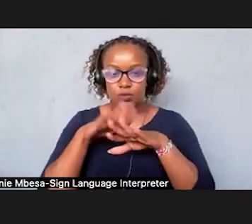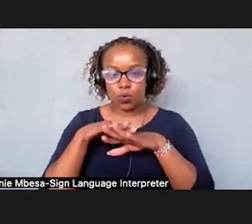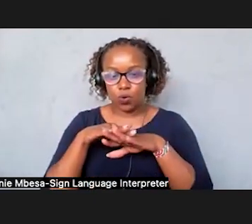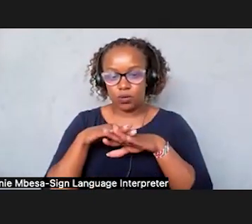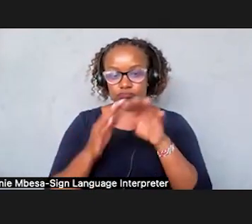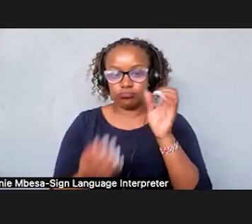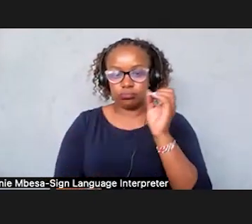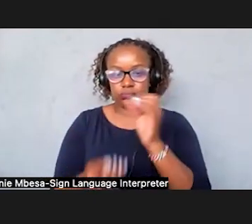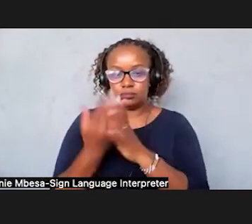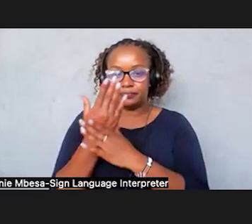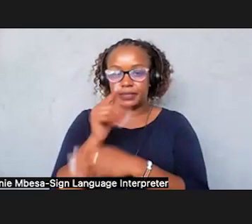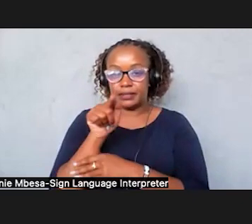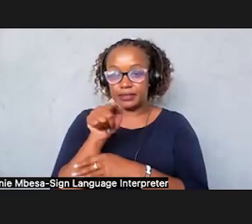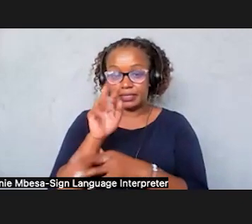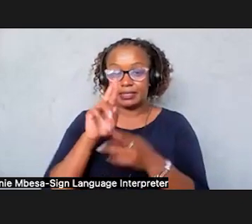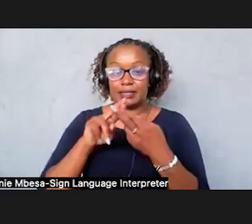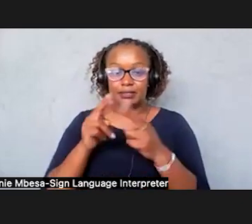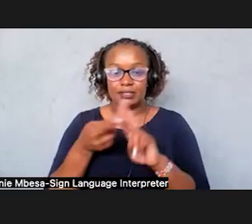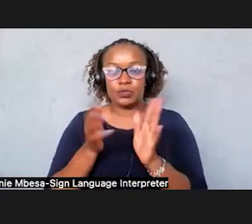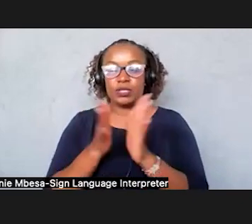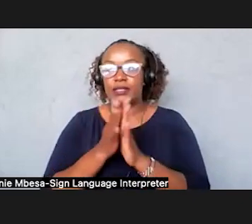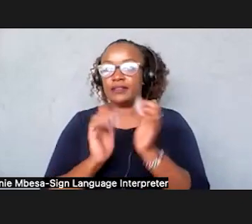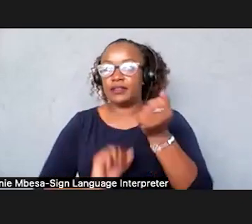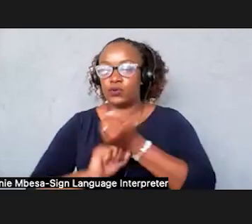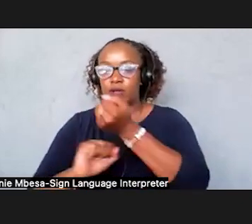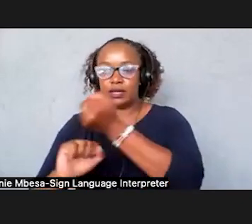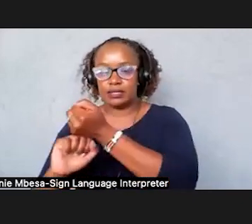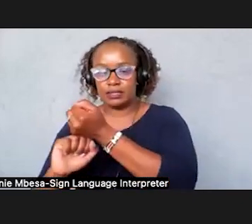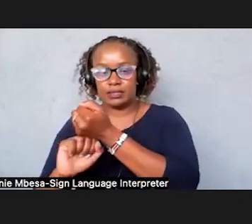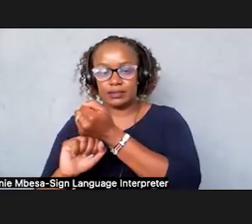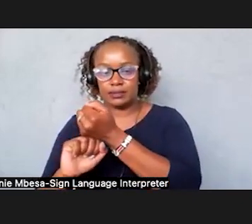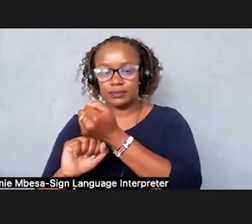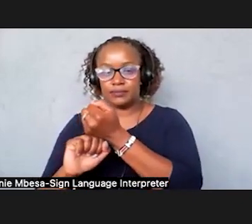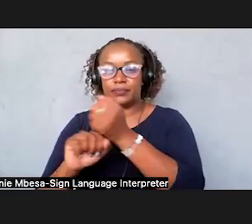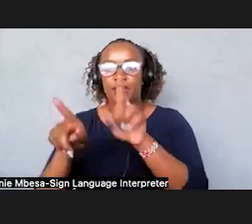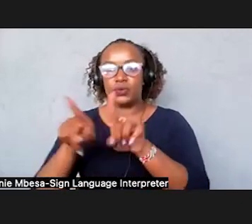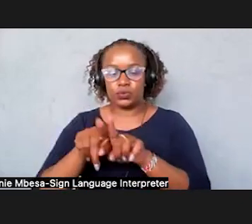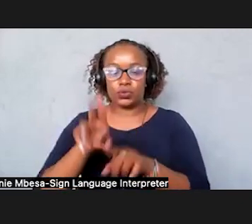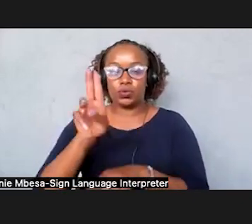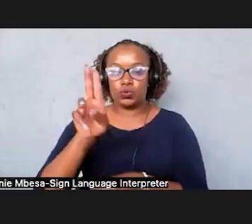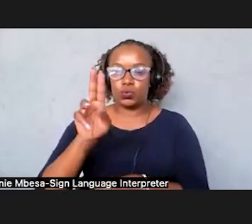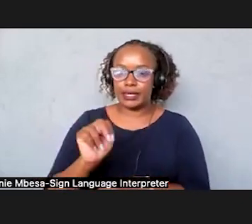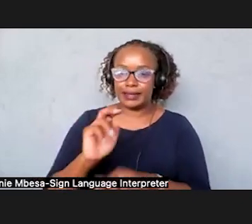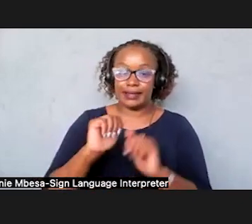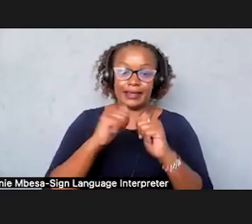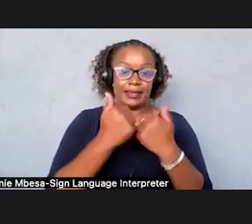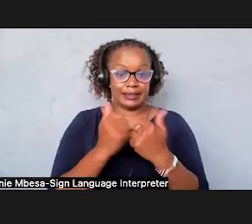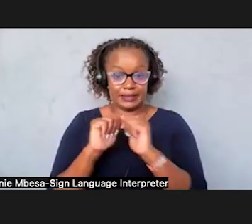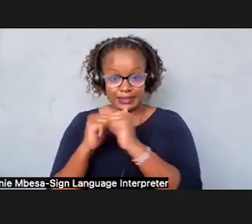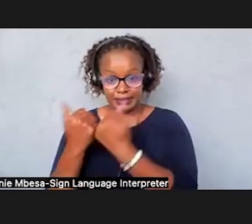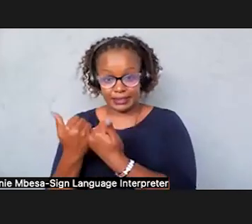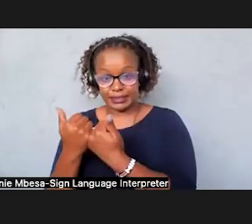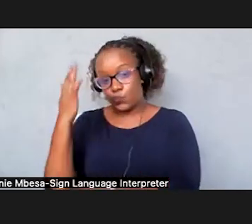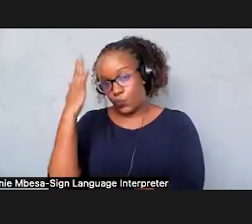that relationship with donors ዩኤን ኤጀንሲስ and ምክንያቱም UN agencies, because ያው የመንግስት